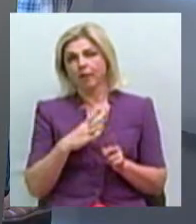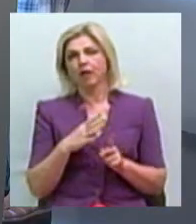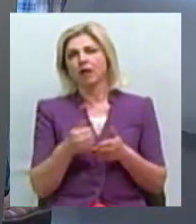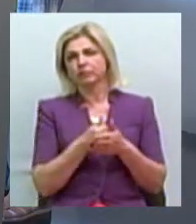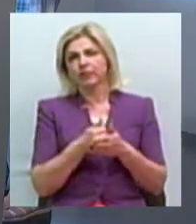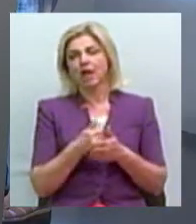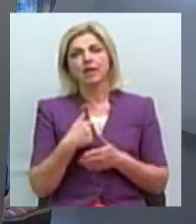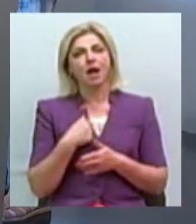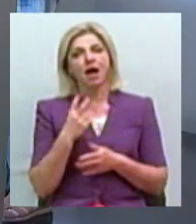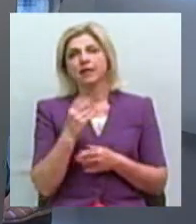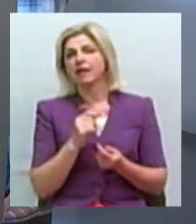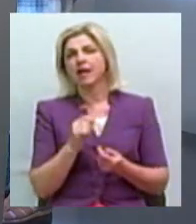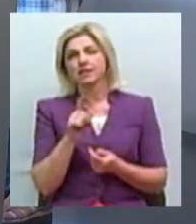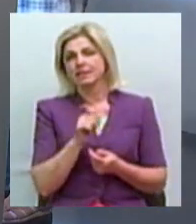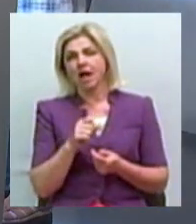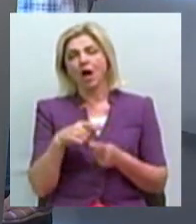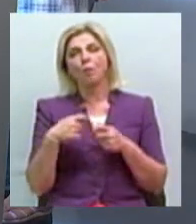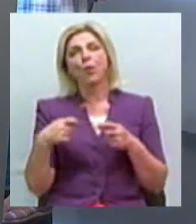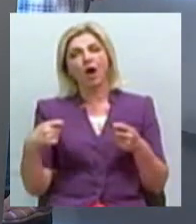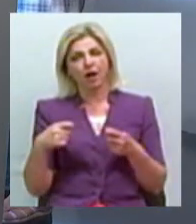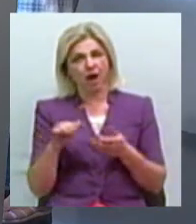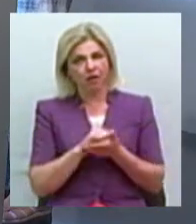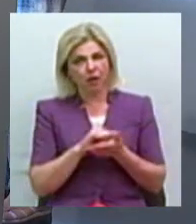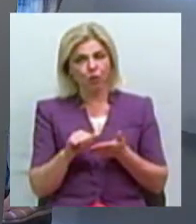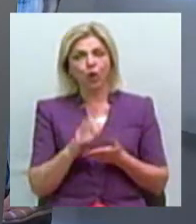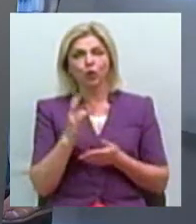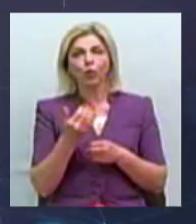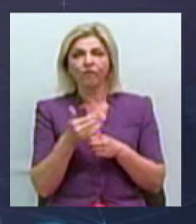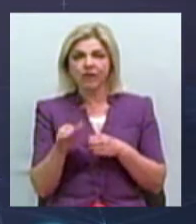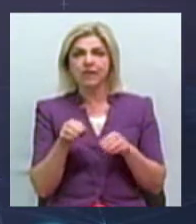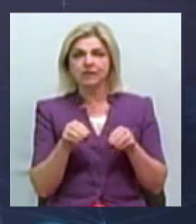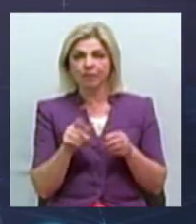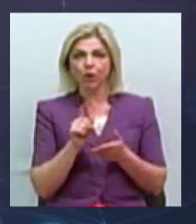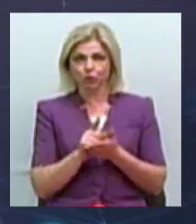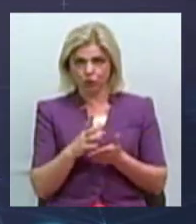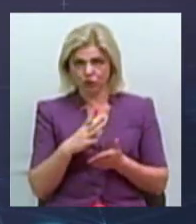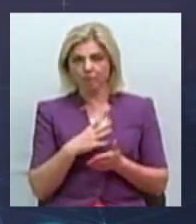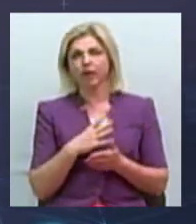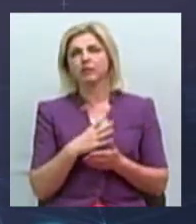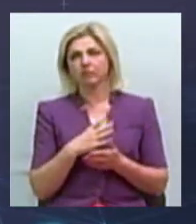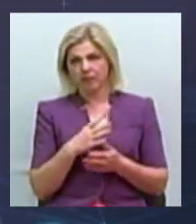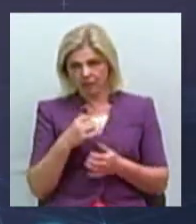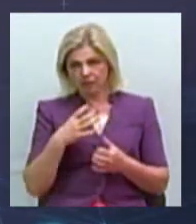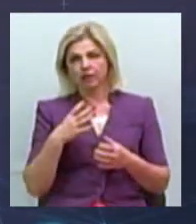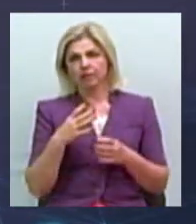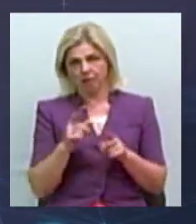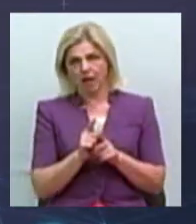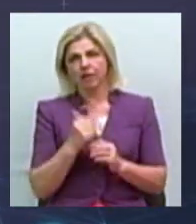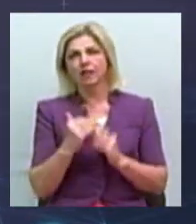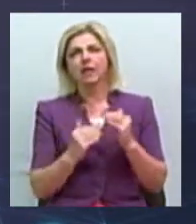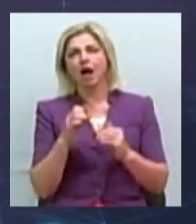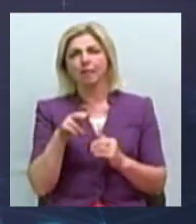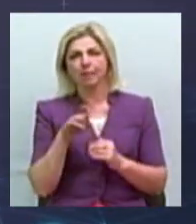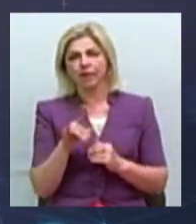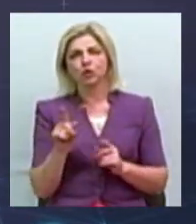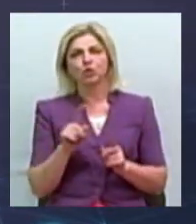не за бюрократію, але все ж таки виділення землі, воно, напевно, має пройти якісь етапи для того, щоб місто,